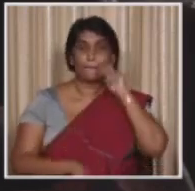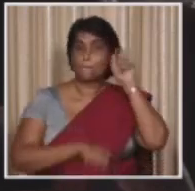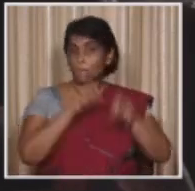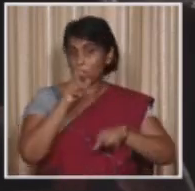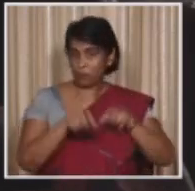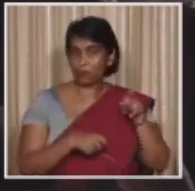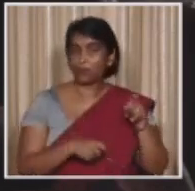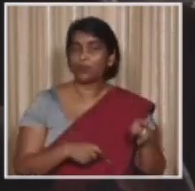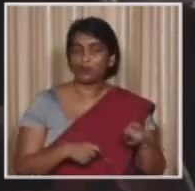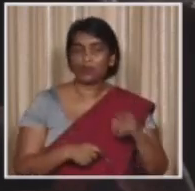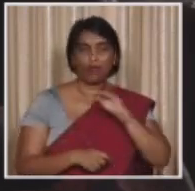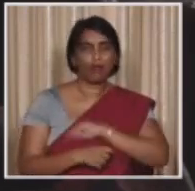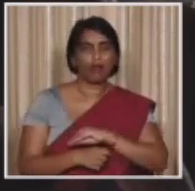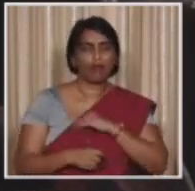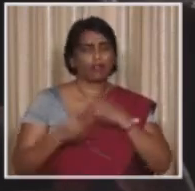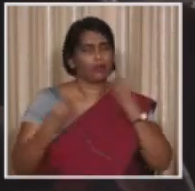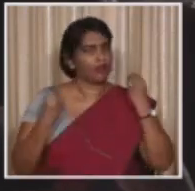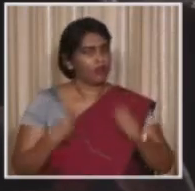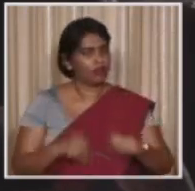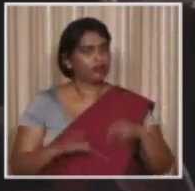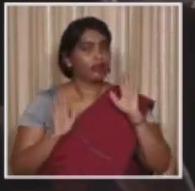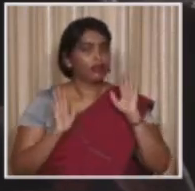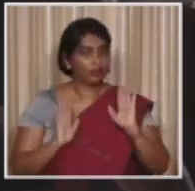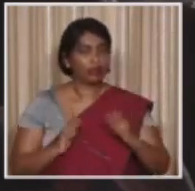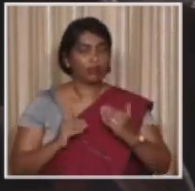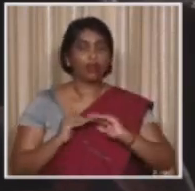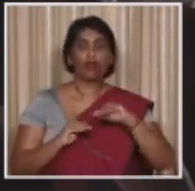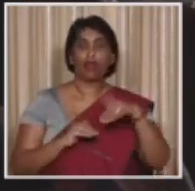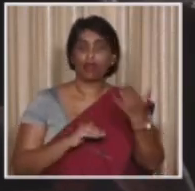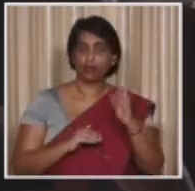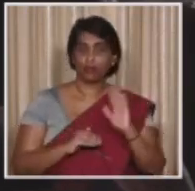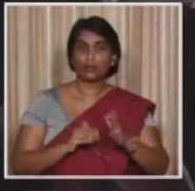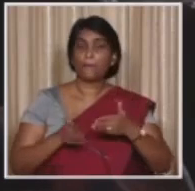පුද්ගලයන්ගේ ආදායම වැටිලා. හැබැයි එළියට ආවම